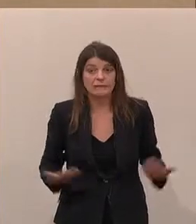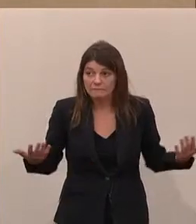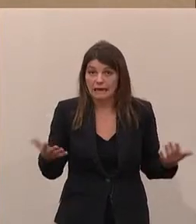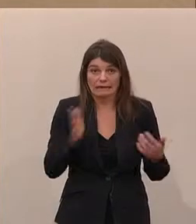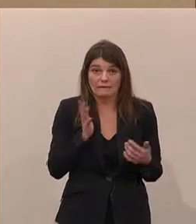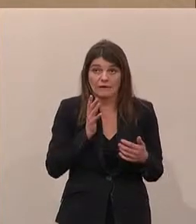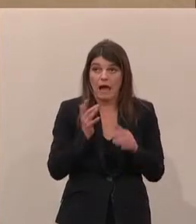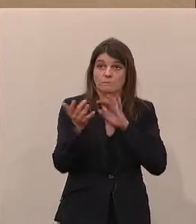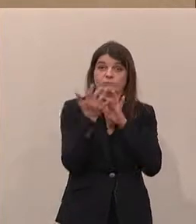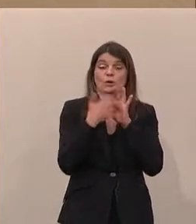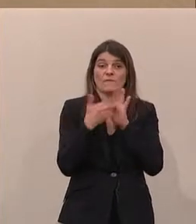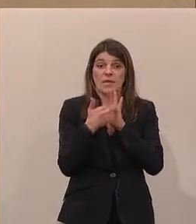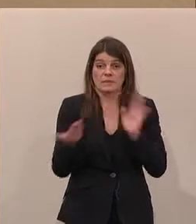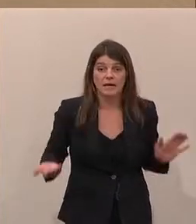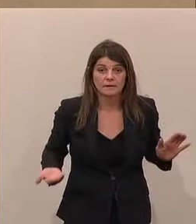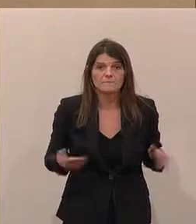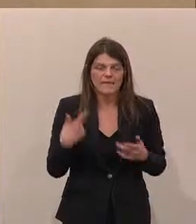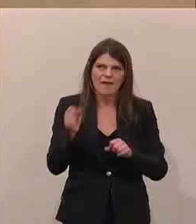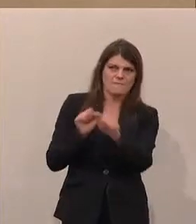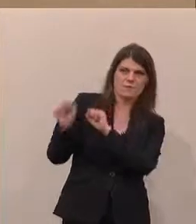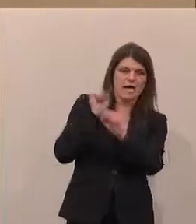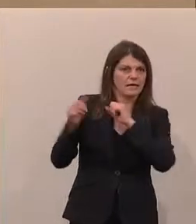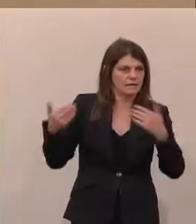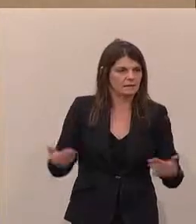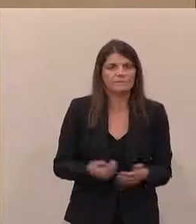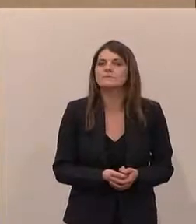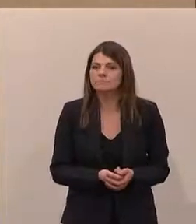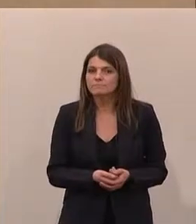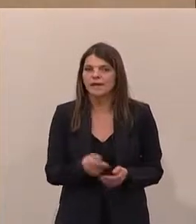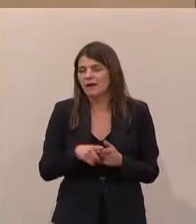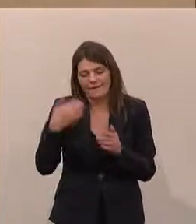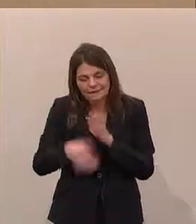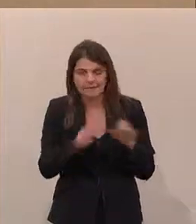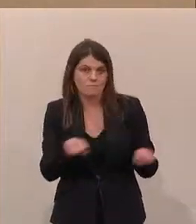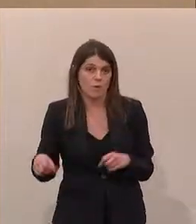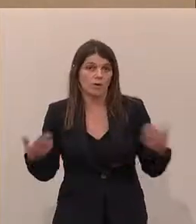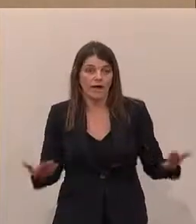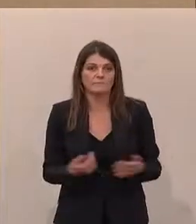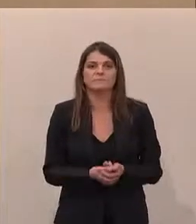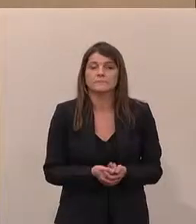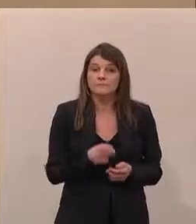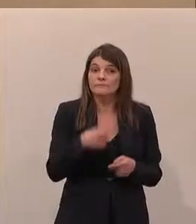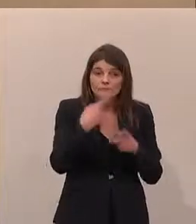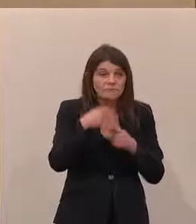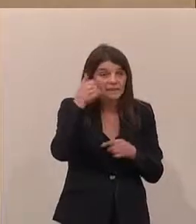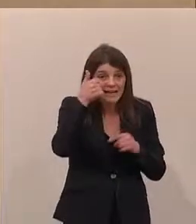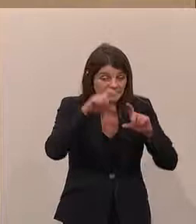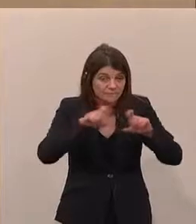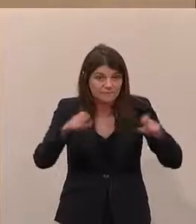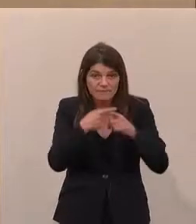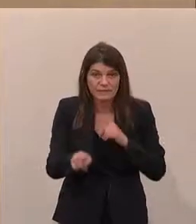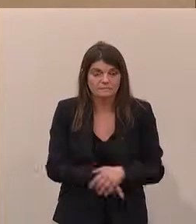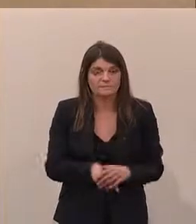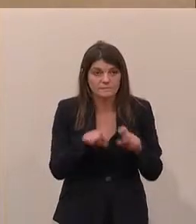Gefahr gegen mich noch andauert, dann verteidige ich mich als letzte Konsequenz. Es fehlt nur ein Kastel,